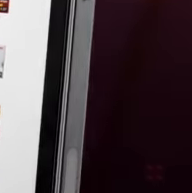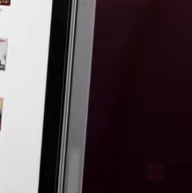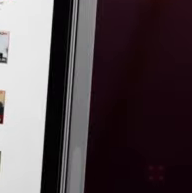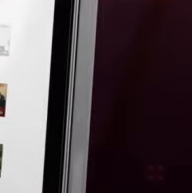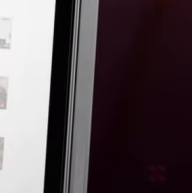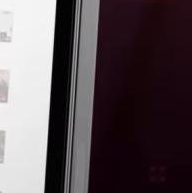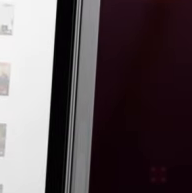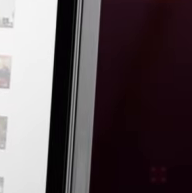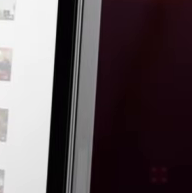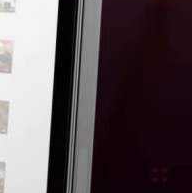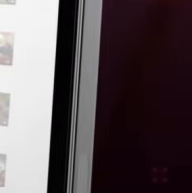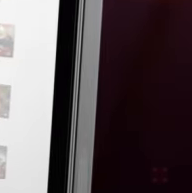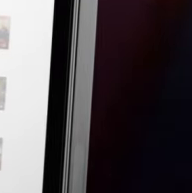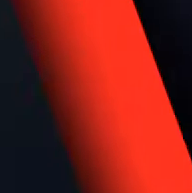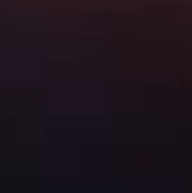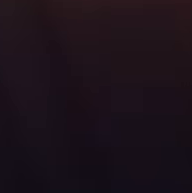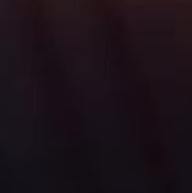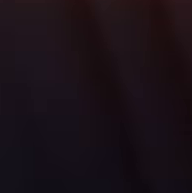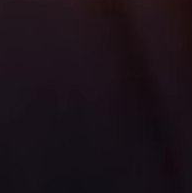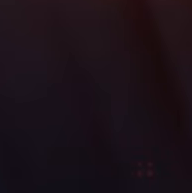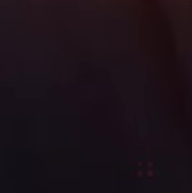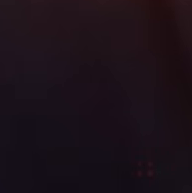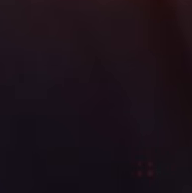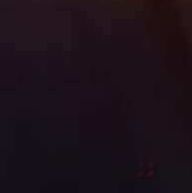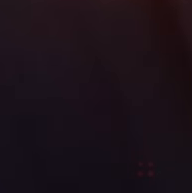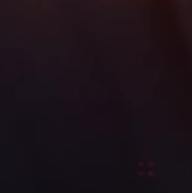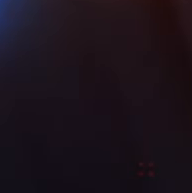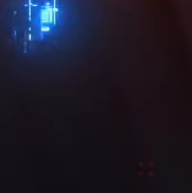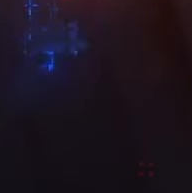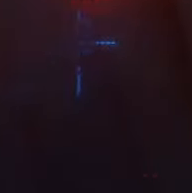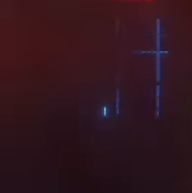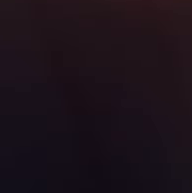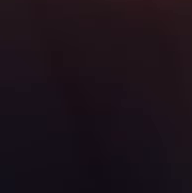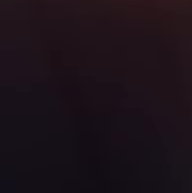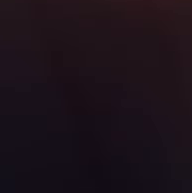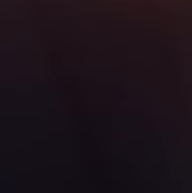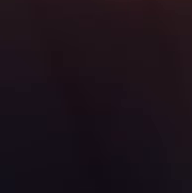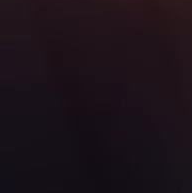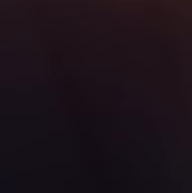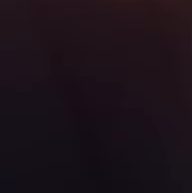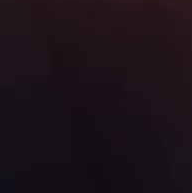අදම subscribe කරන්න. News First ජනතාව සමඟ.